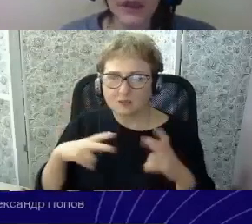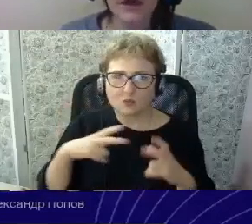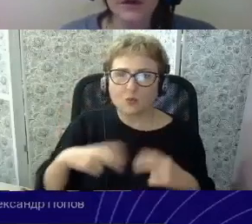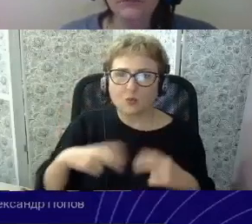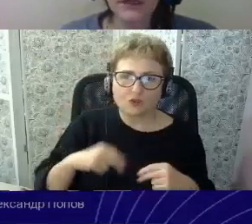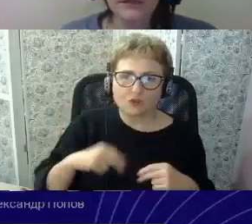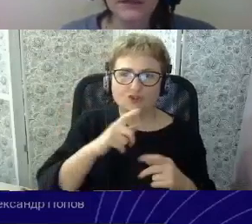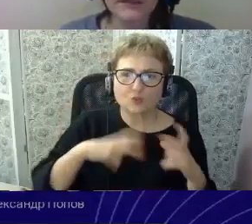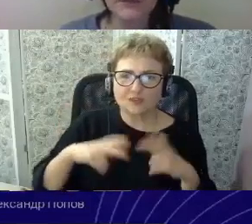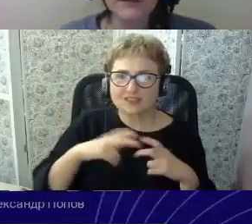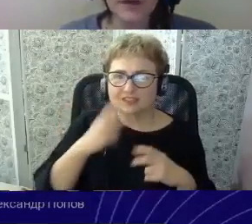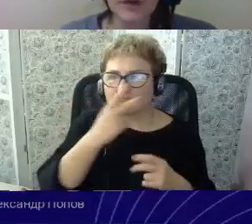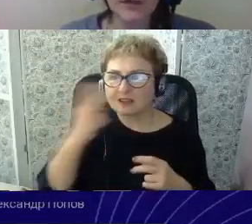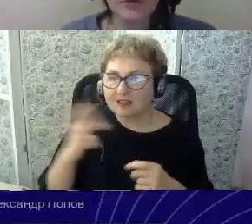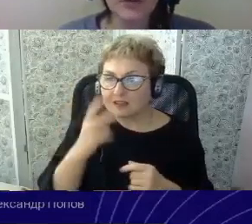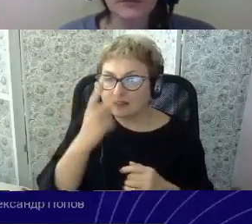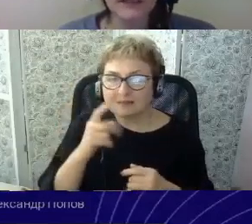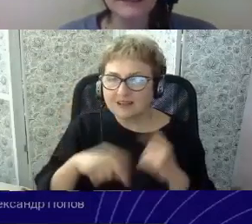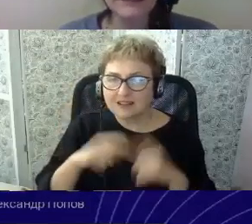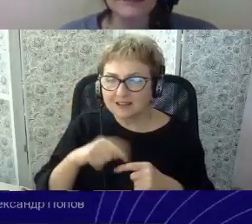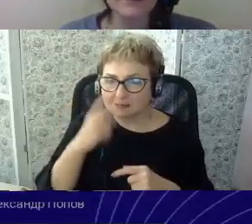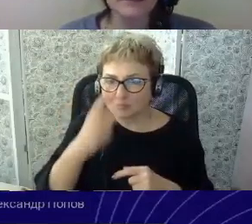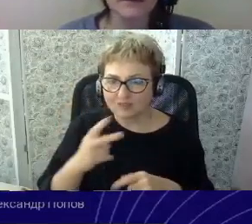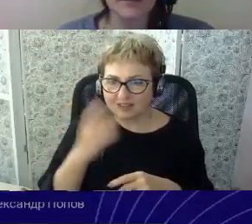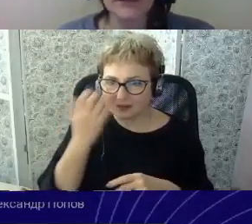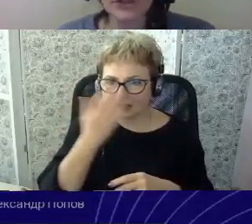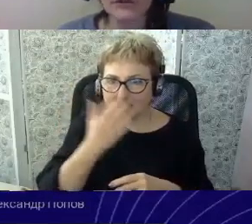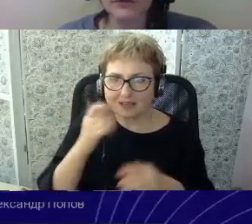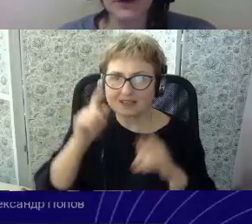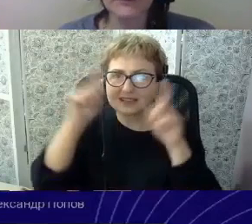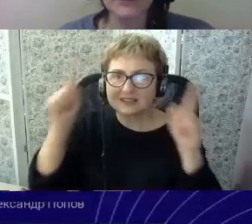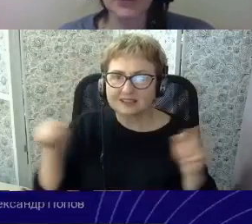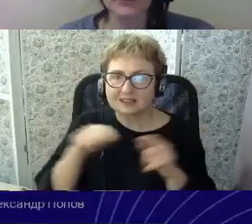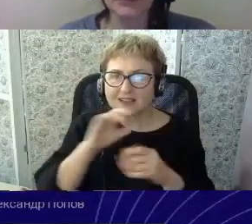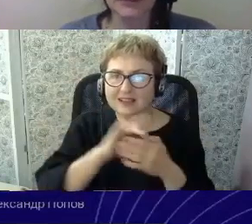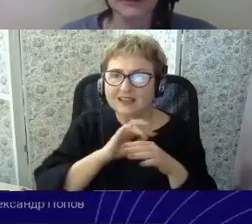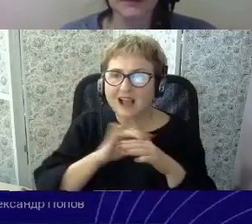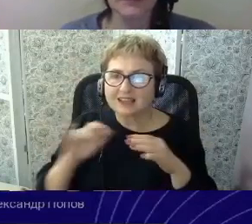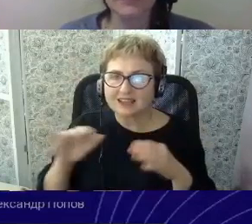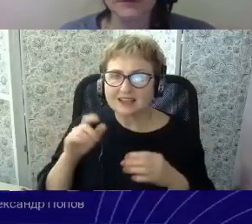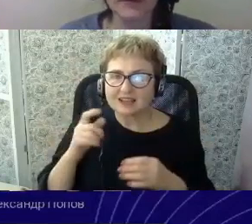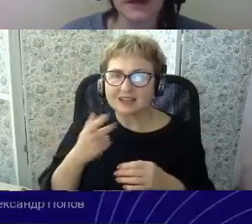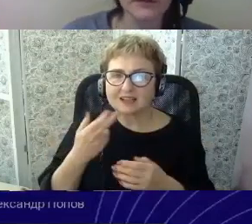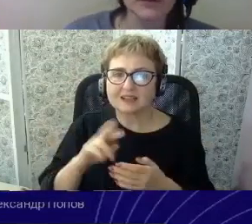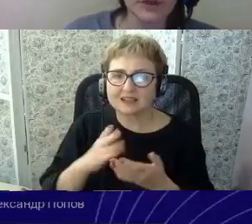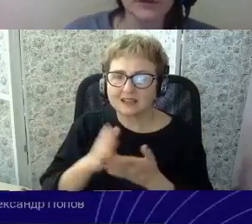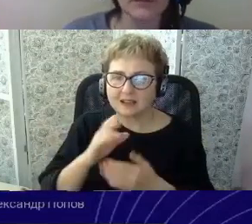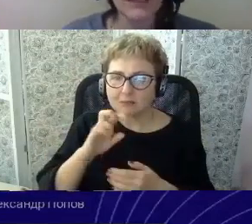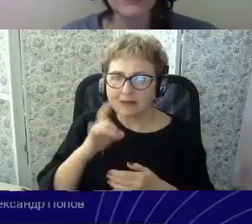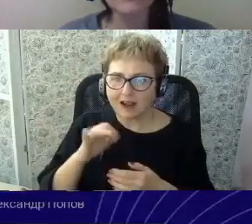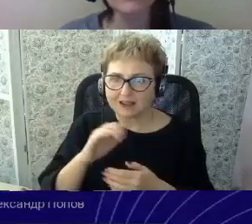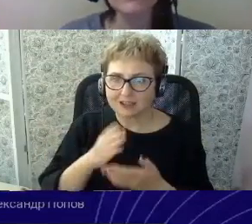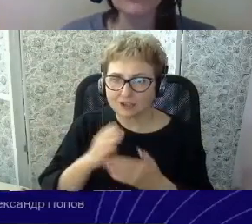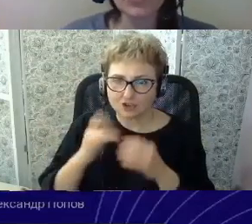университета. Редко где мы с вами обнаружим тактильные таблички, которые обозначают кабинеты, да, с брайлевским